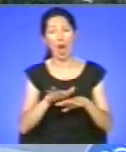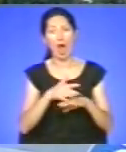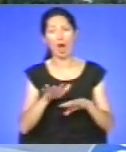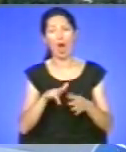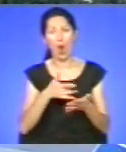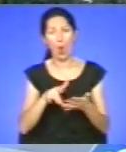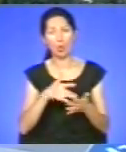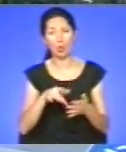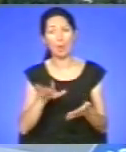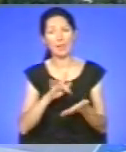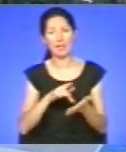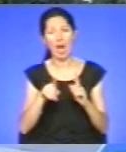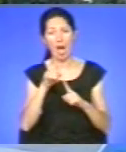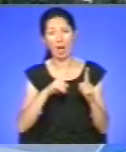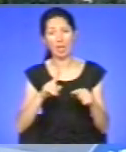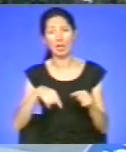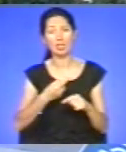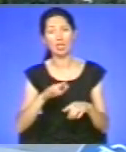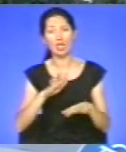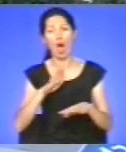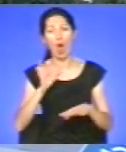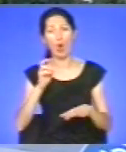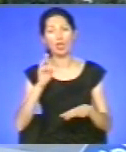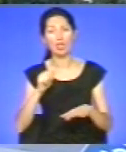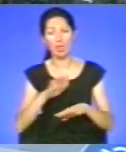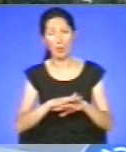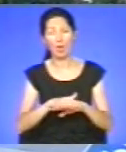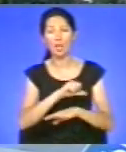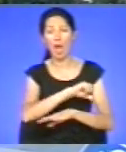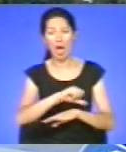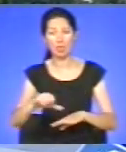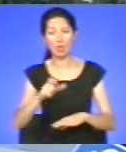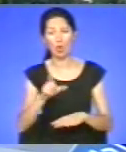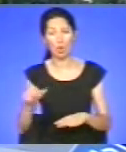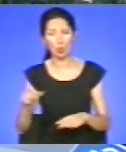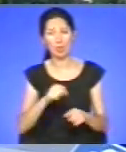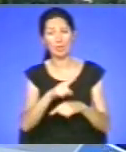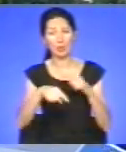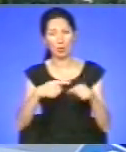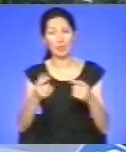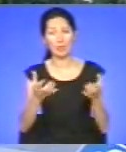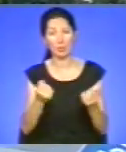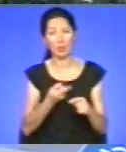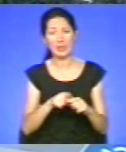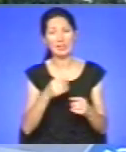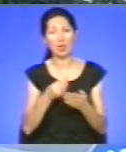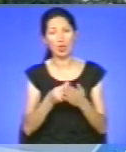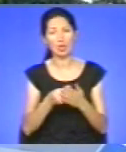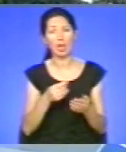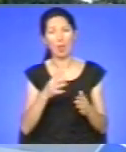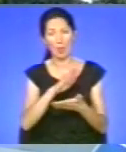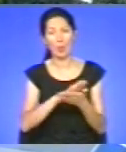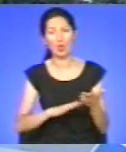через Ощадбанки ціленаправлено, адресно будуть люди отримані, спадкоємці отримають дані кошти, я думаю, протягом